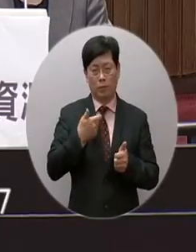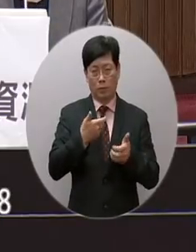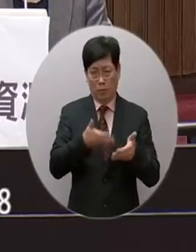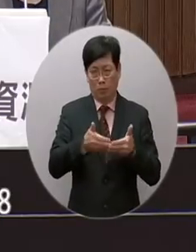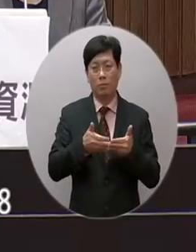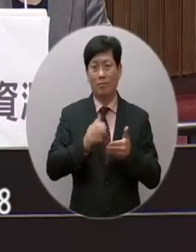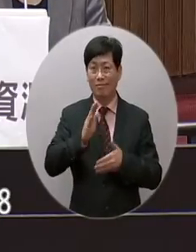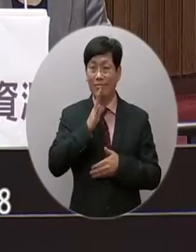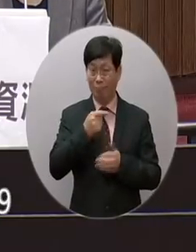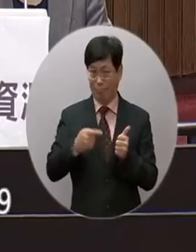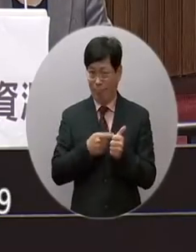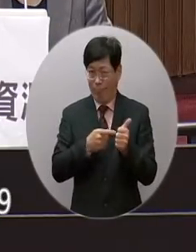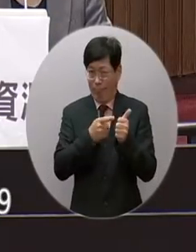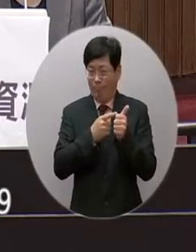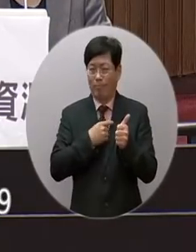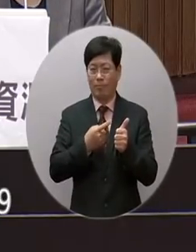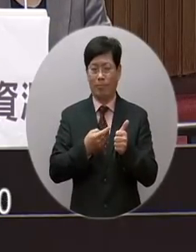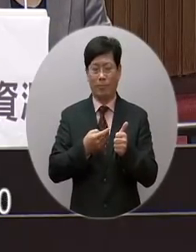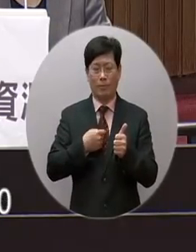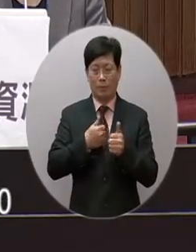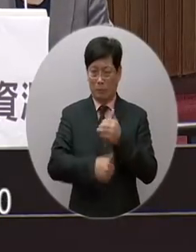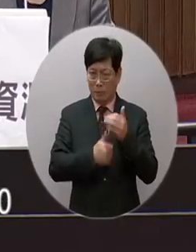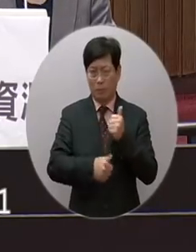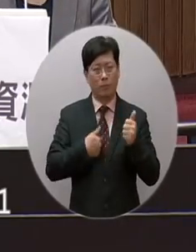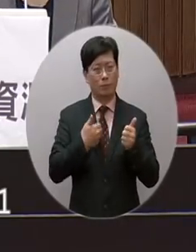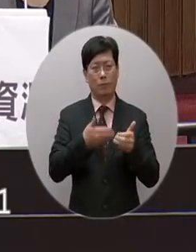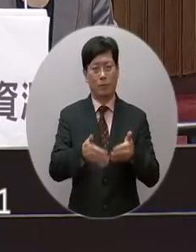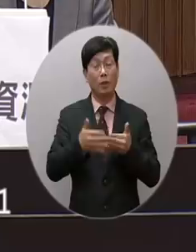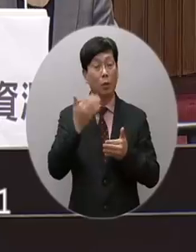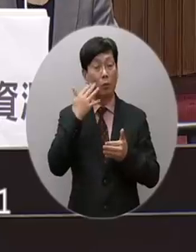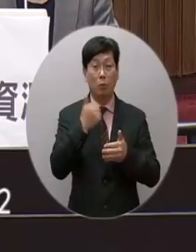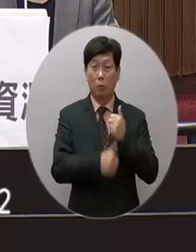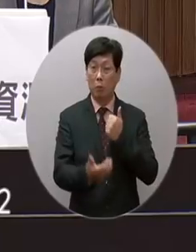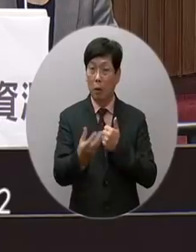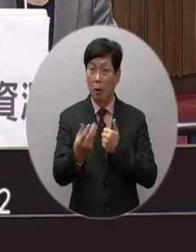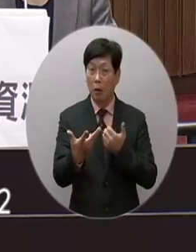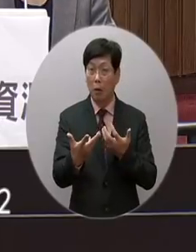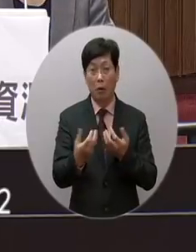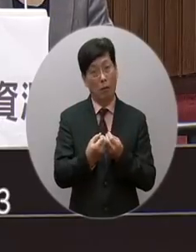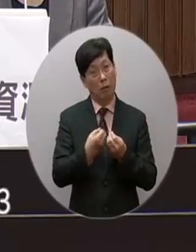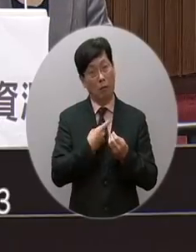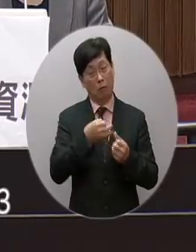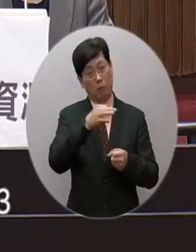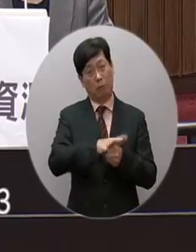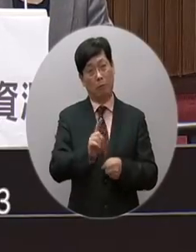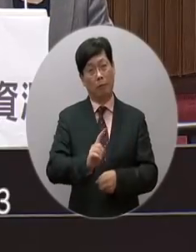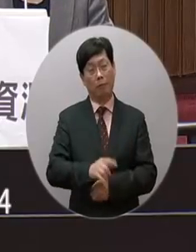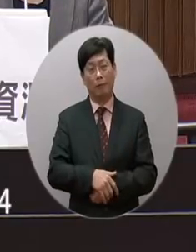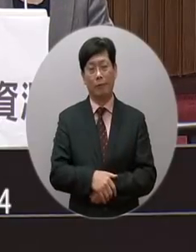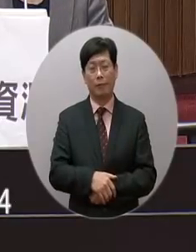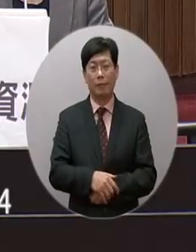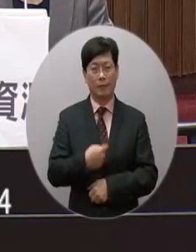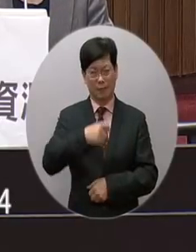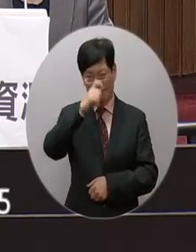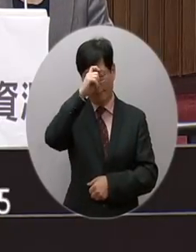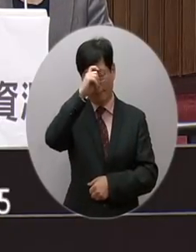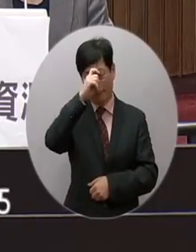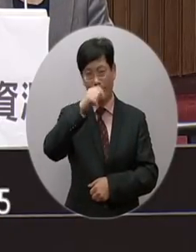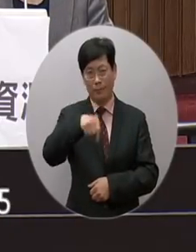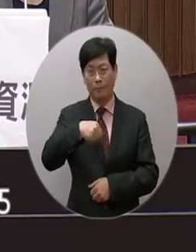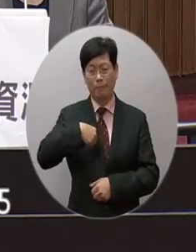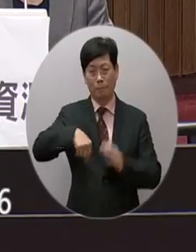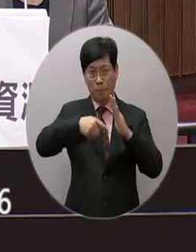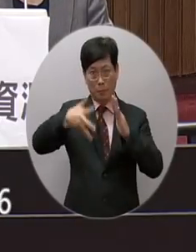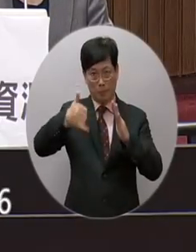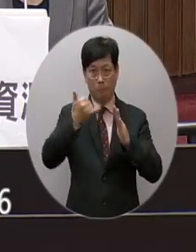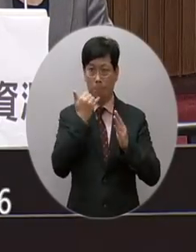要，可是刺激生育其实是更重要的。好，如果没有生的话，你要怎么去补助？所以我希望说这个院